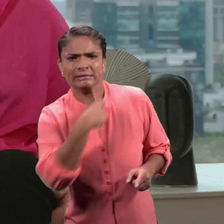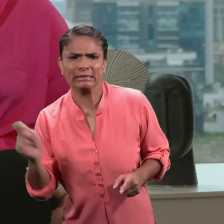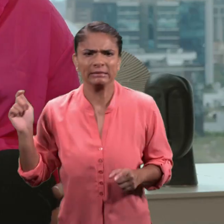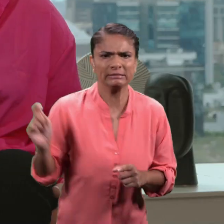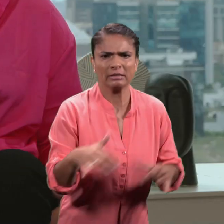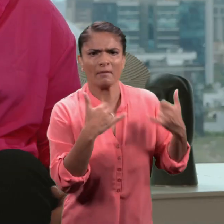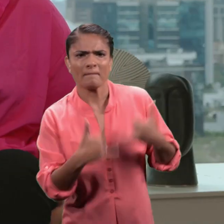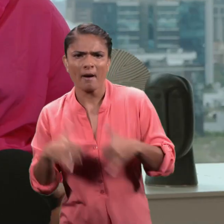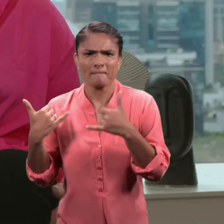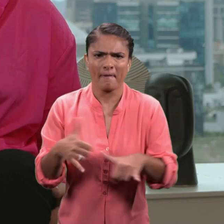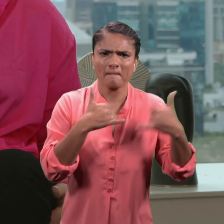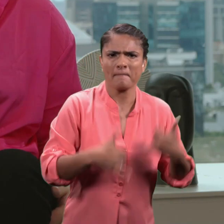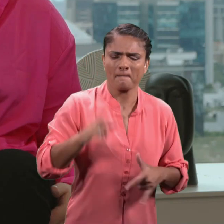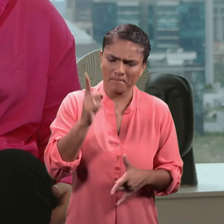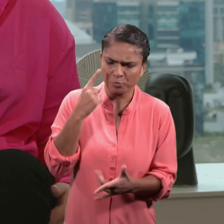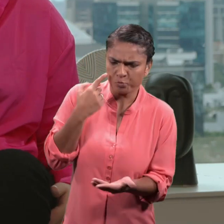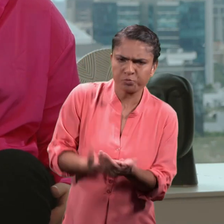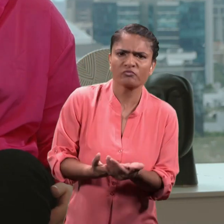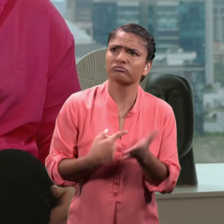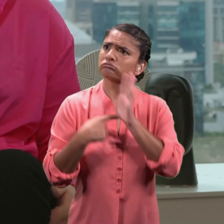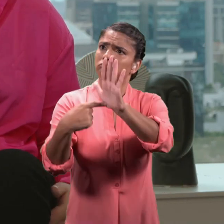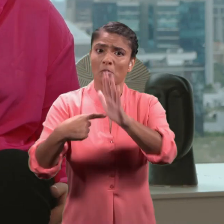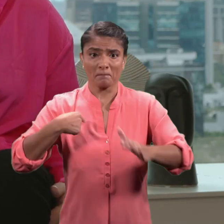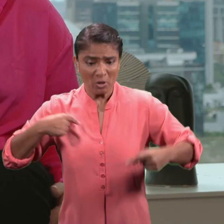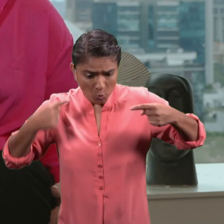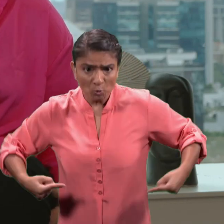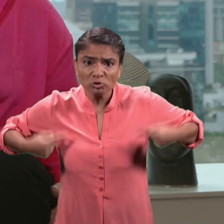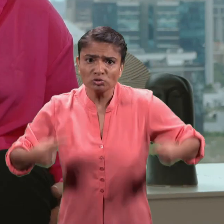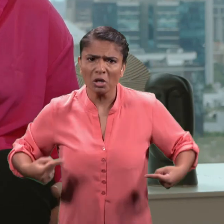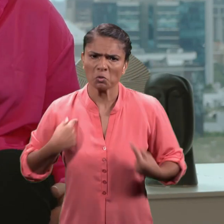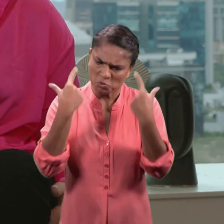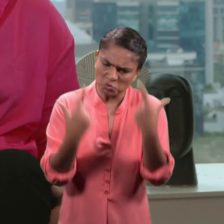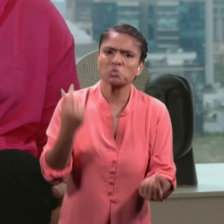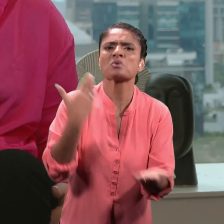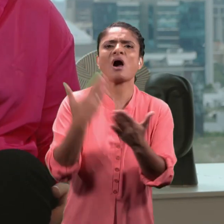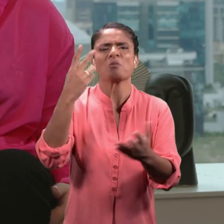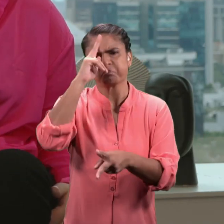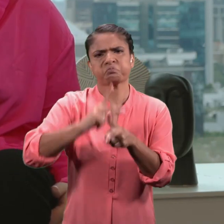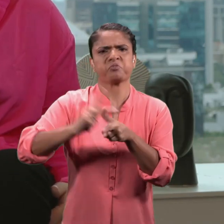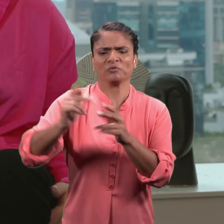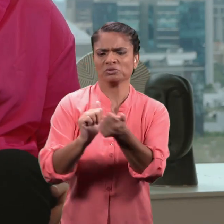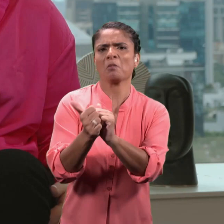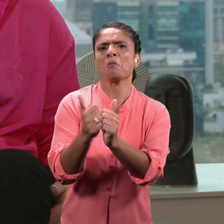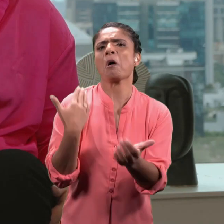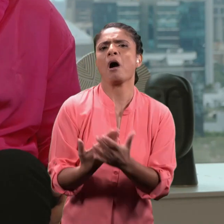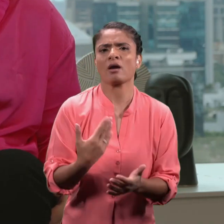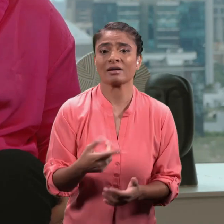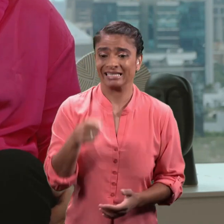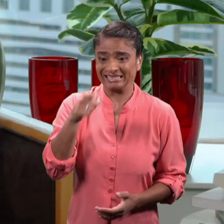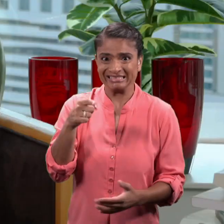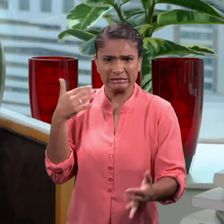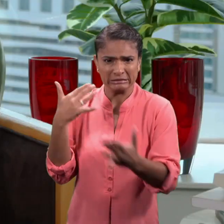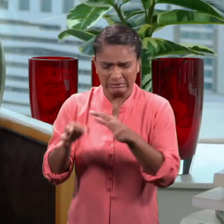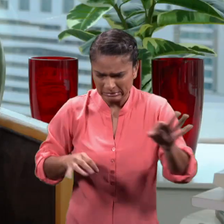En ek voel dit was al die eerste ding wat ek vir myself bewys het en toe vir ander bewys het dat ek is in 'n rolstoel, maar ek kan nog steeds 'n professionele atleet